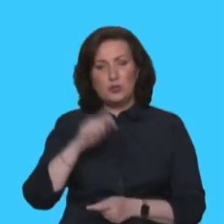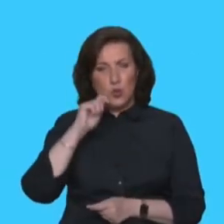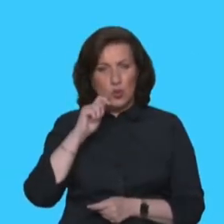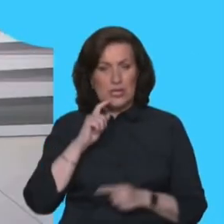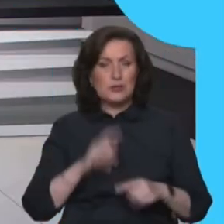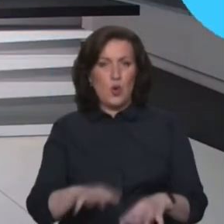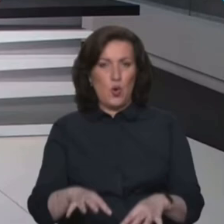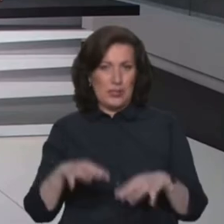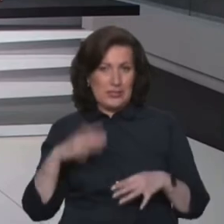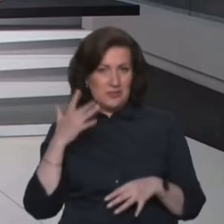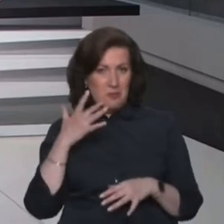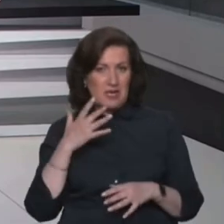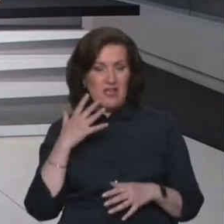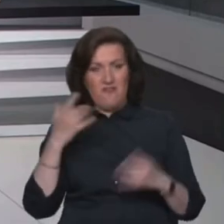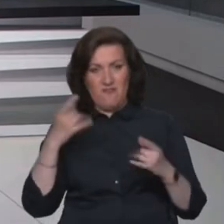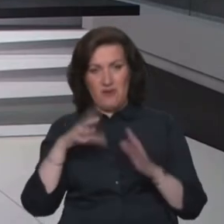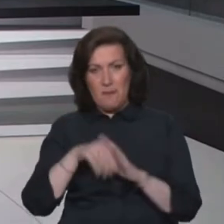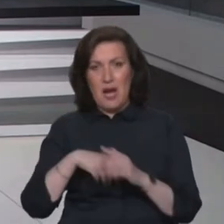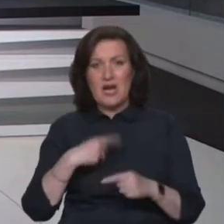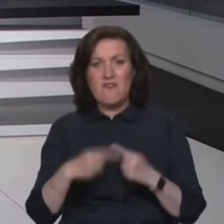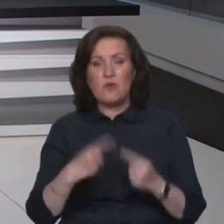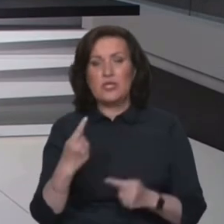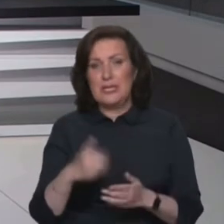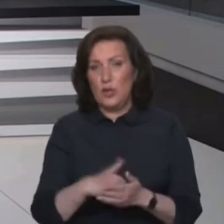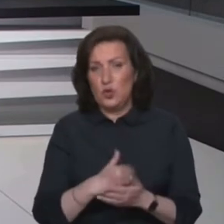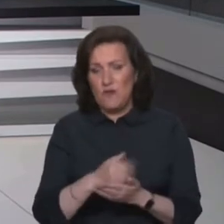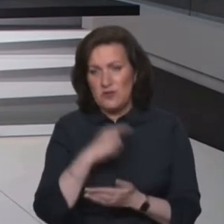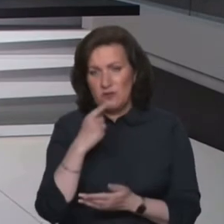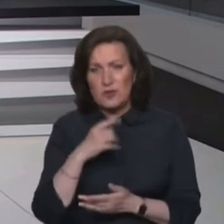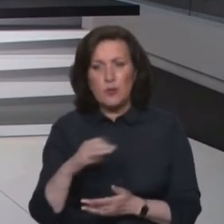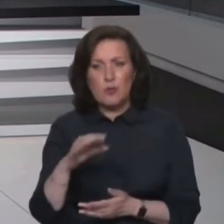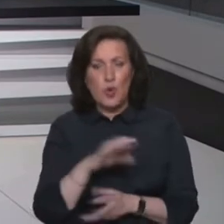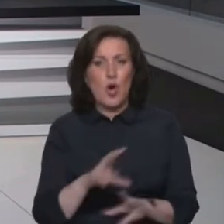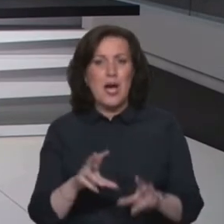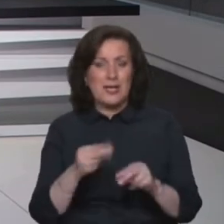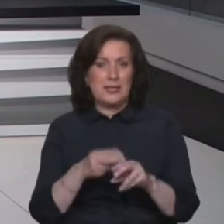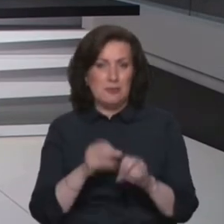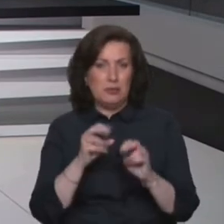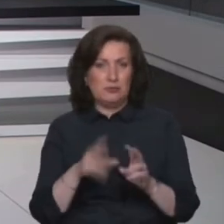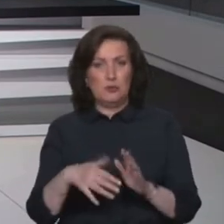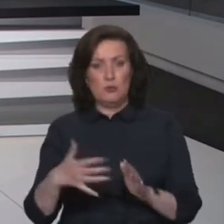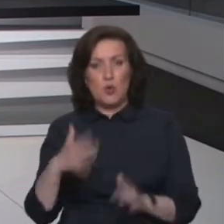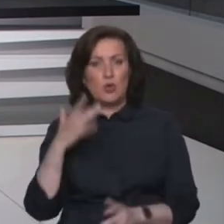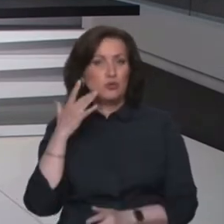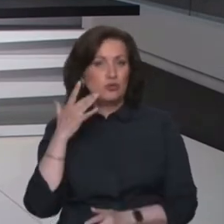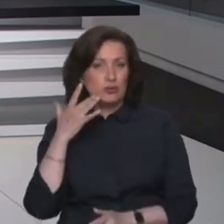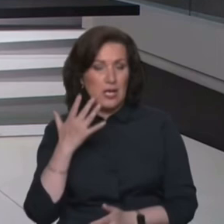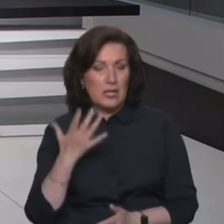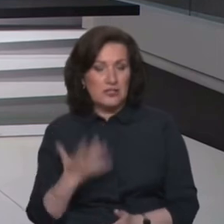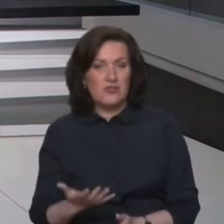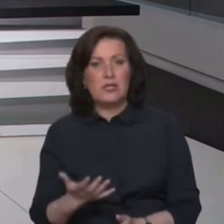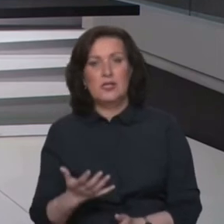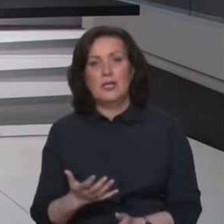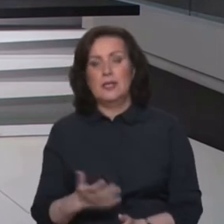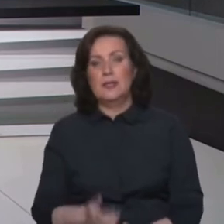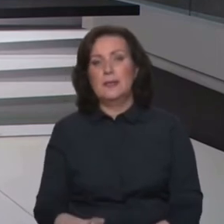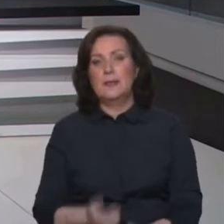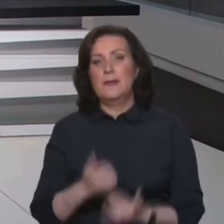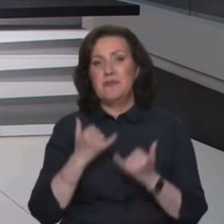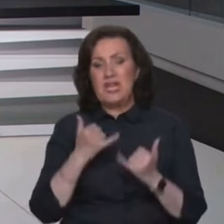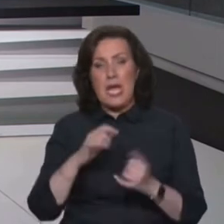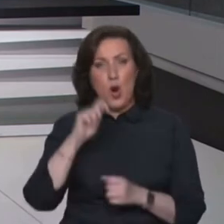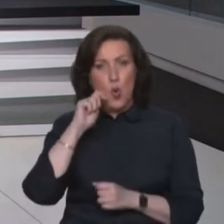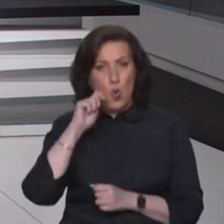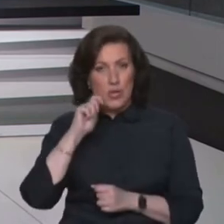Українського Конгресу Америки, в ефірі марафону «Єдині новини». Говорили про гарантії безпеки з боку Сполучених Штатів Америки для